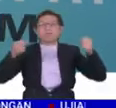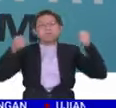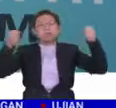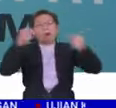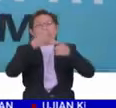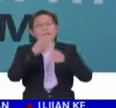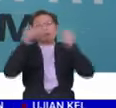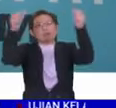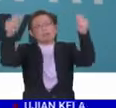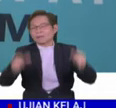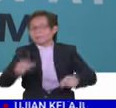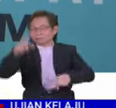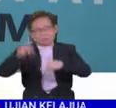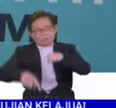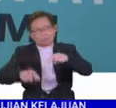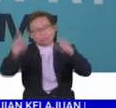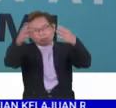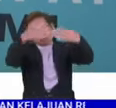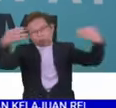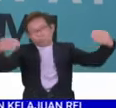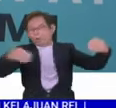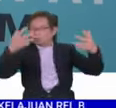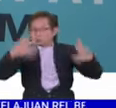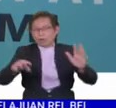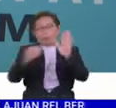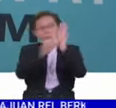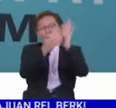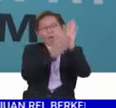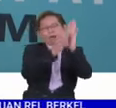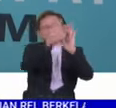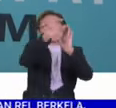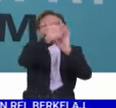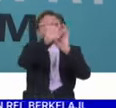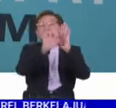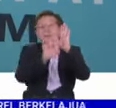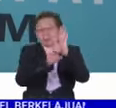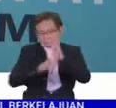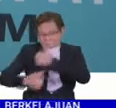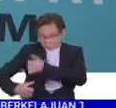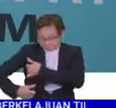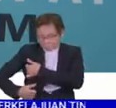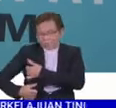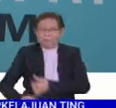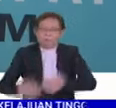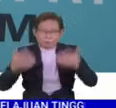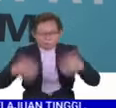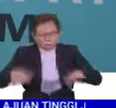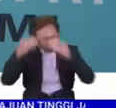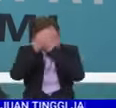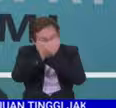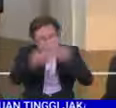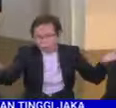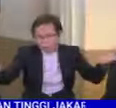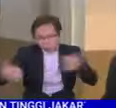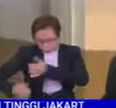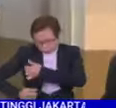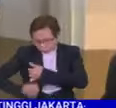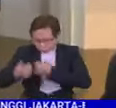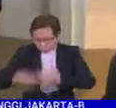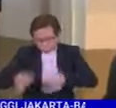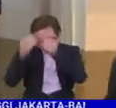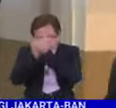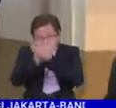politik. So, itu sudah termaktub. Dan saya rasa perkara ini telah diberitahu kepada mereka.